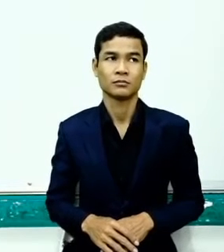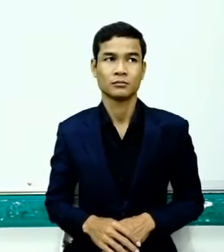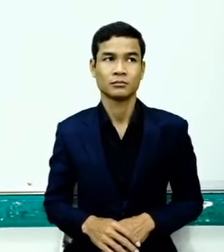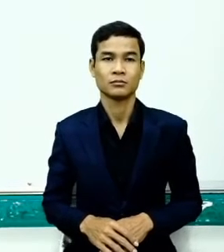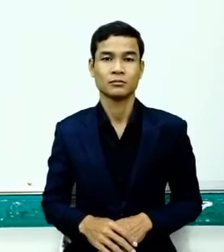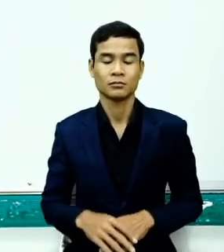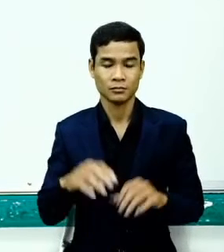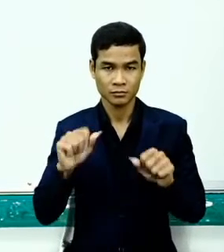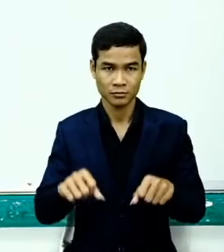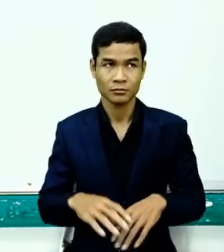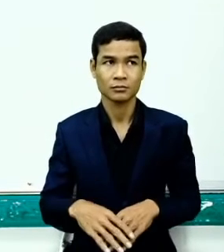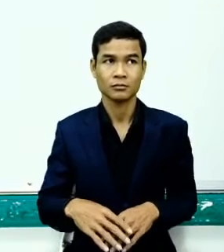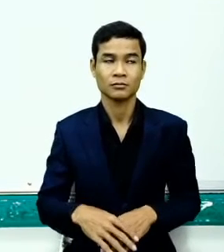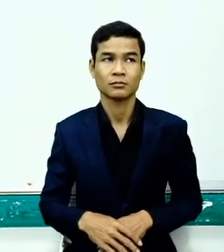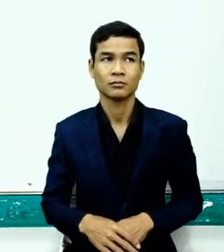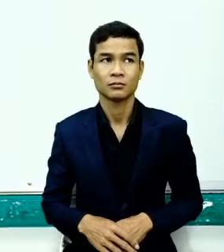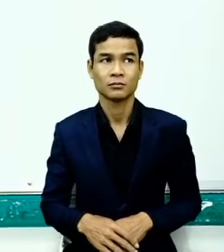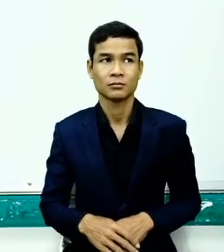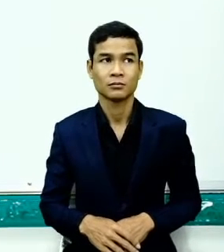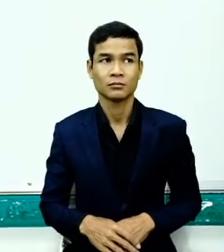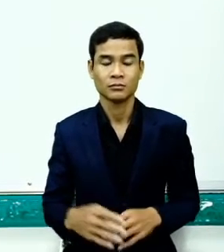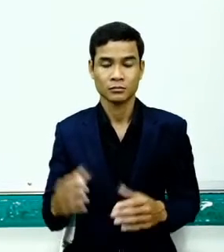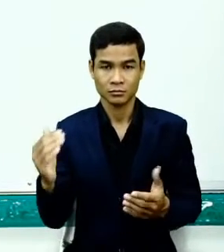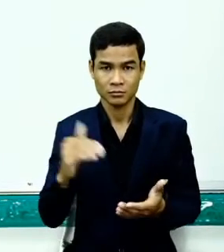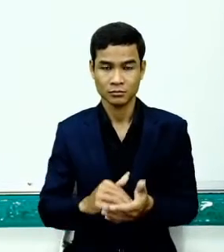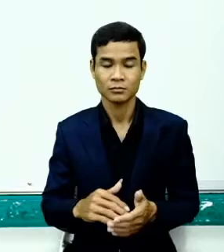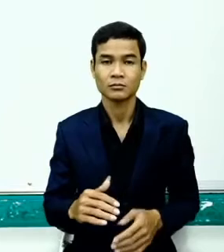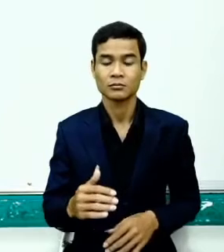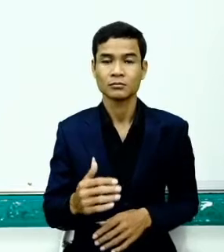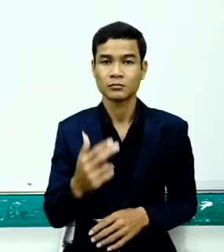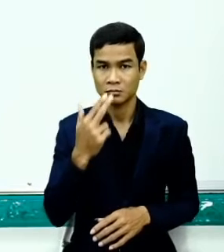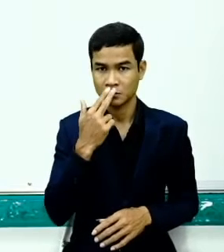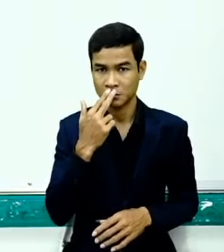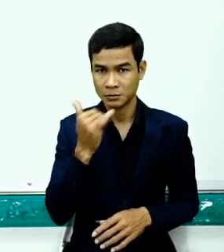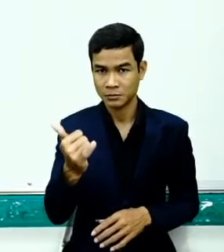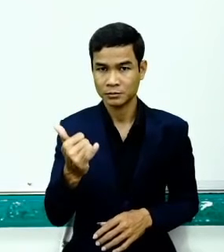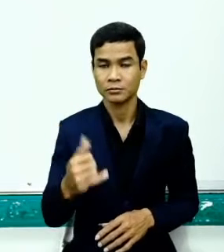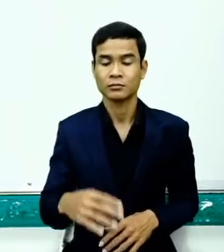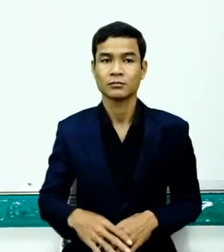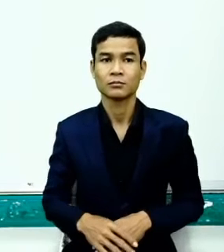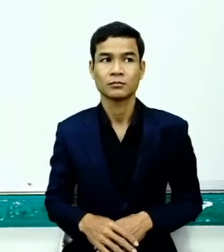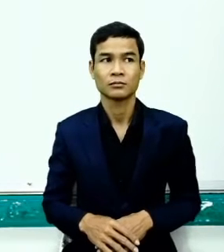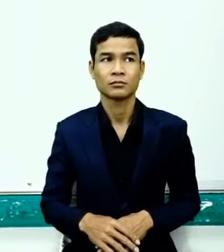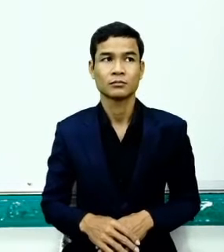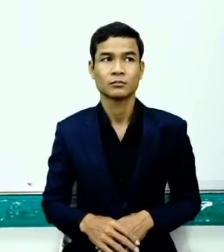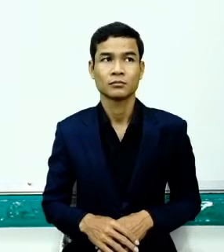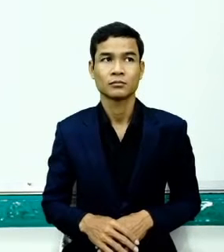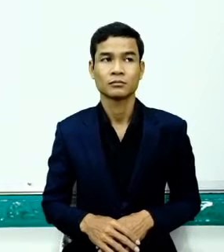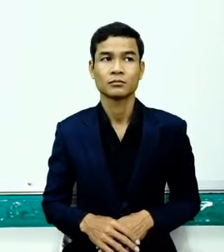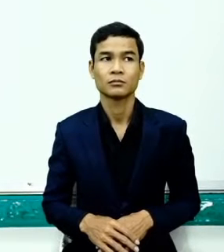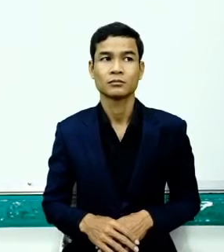ចាម្ដងទៀតញុះ